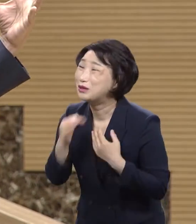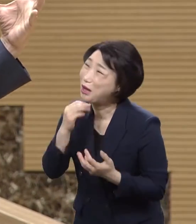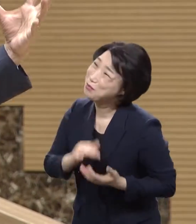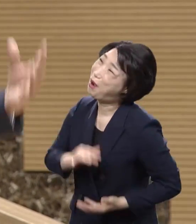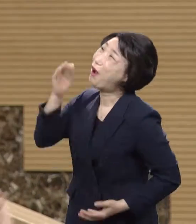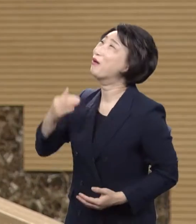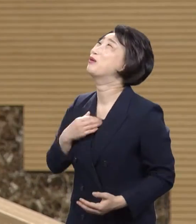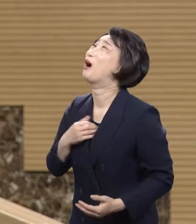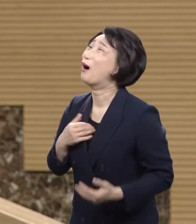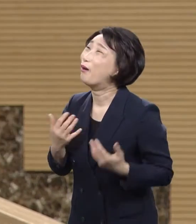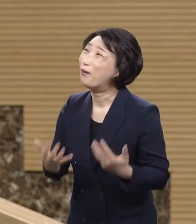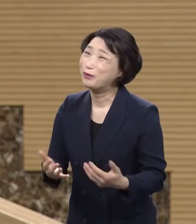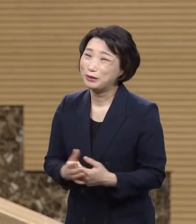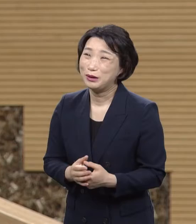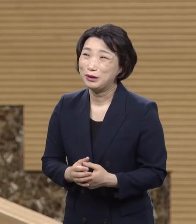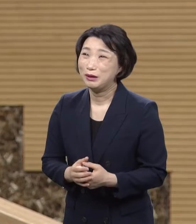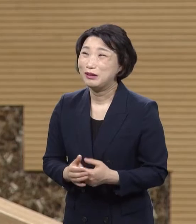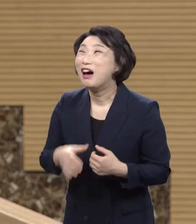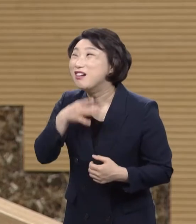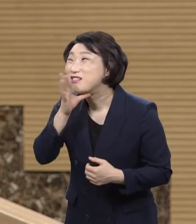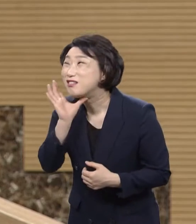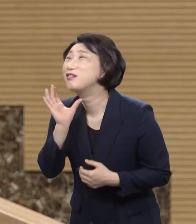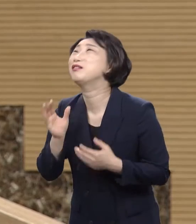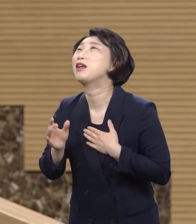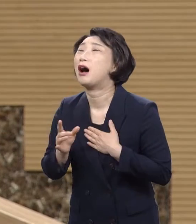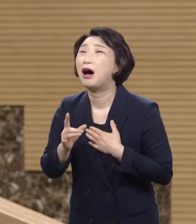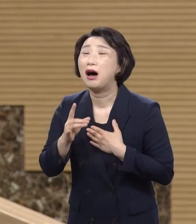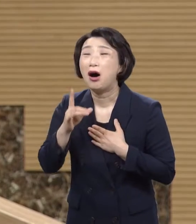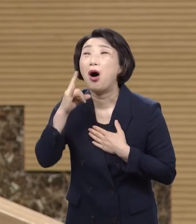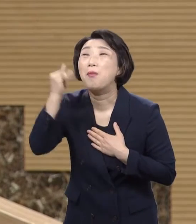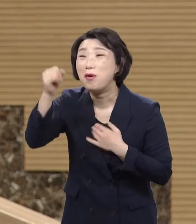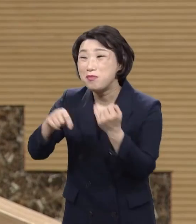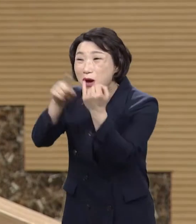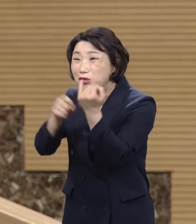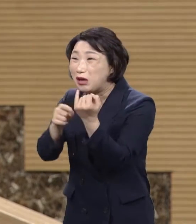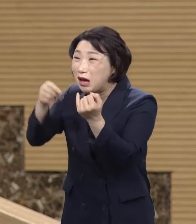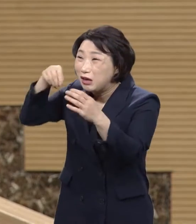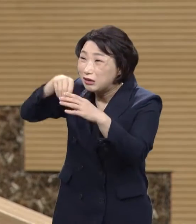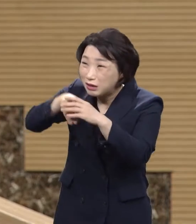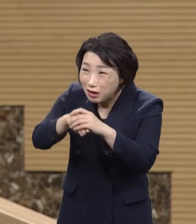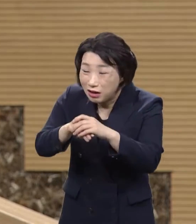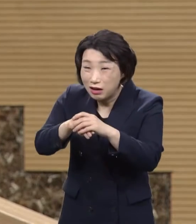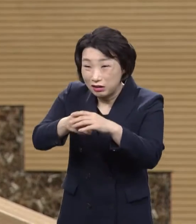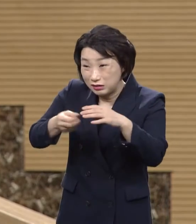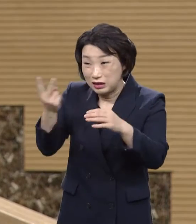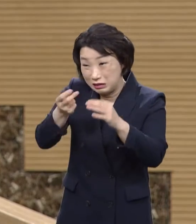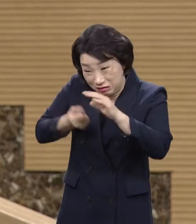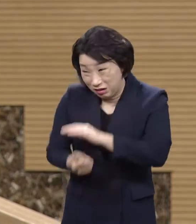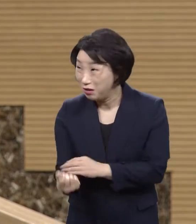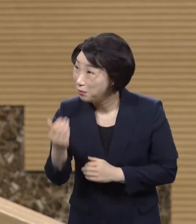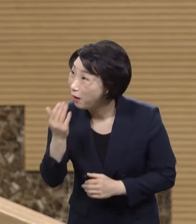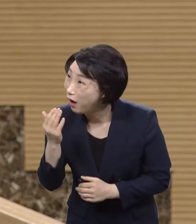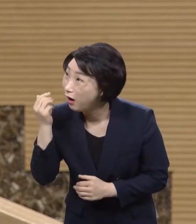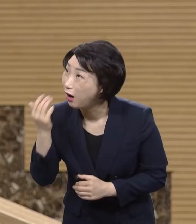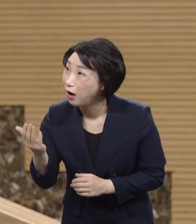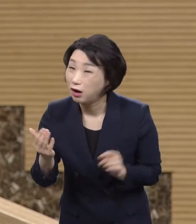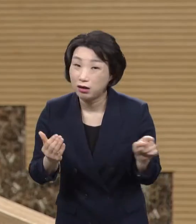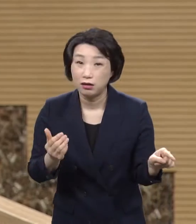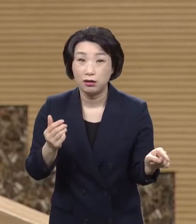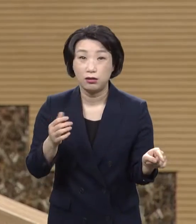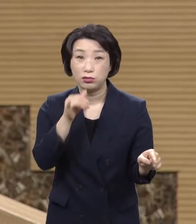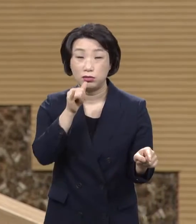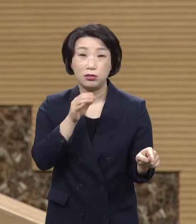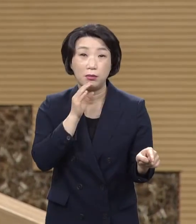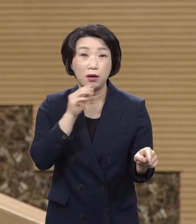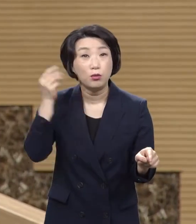이렇게 많은데 늙은 어머니 뱃속에 들어가서 다시 나야 합니까? 이렇게 묻는